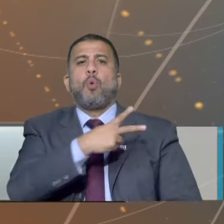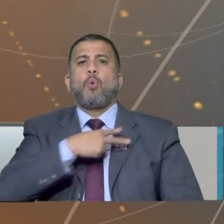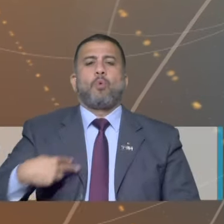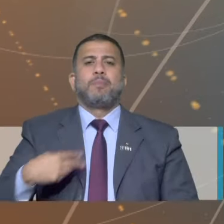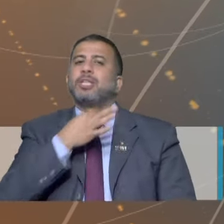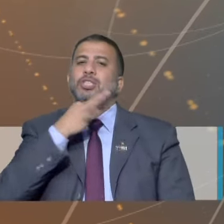الحكوميه